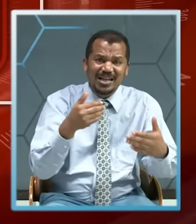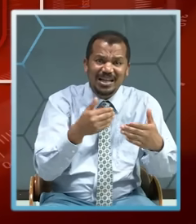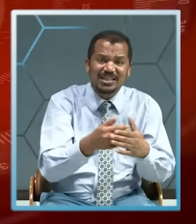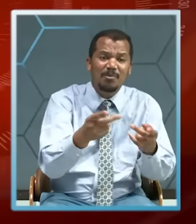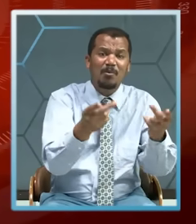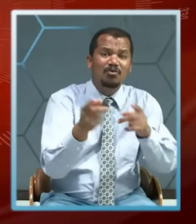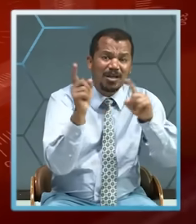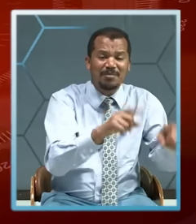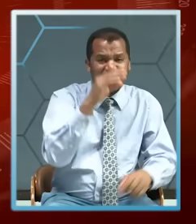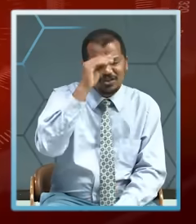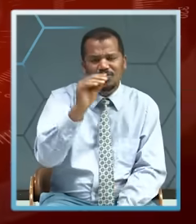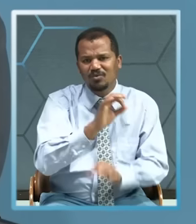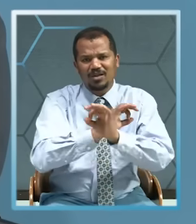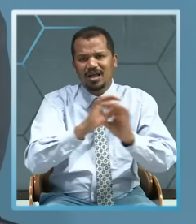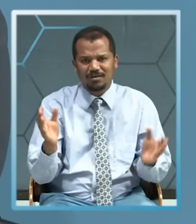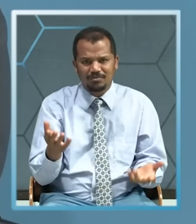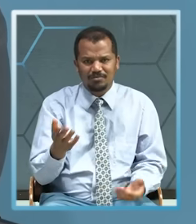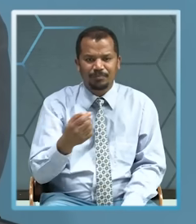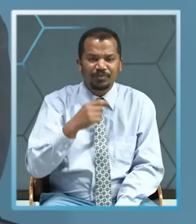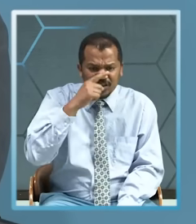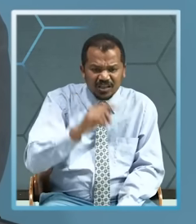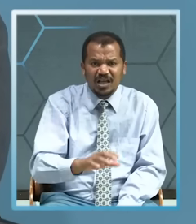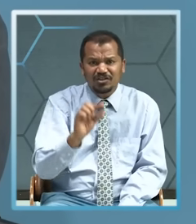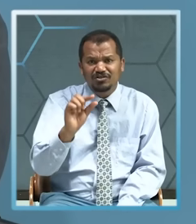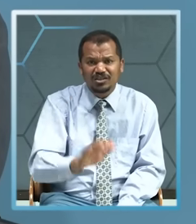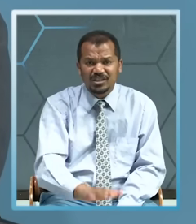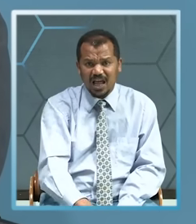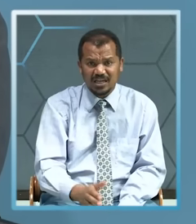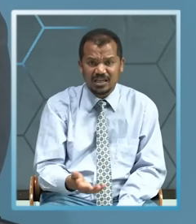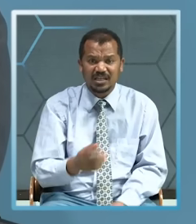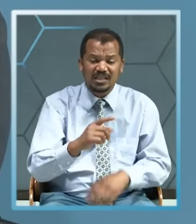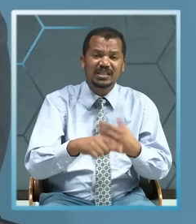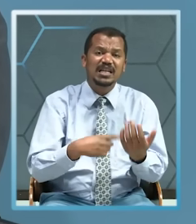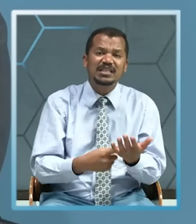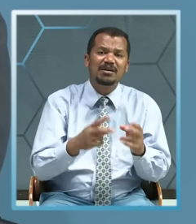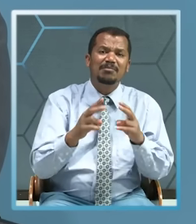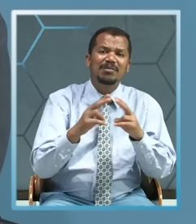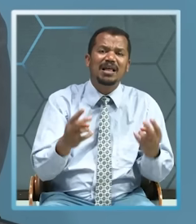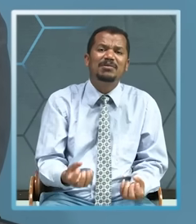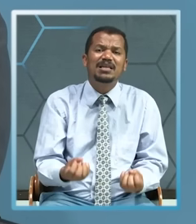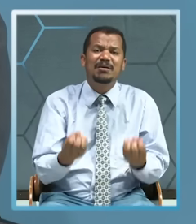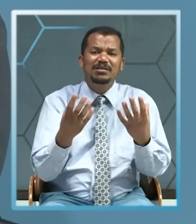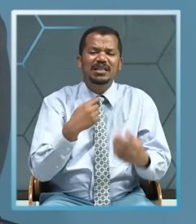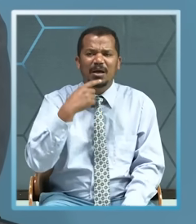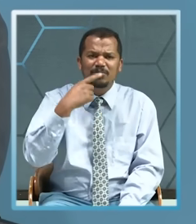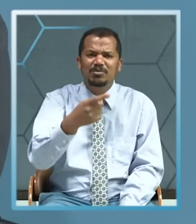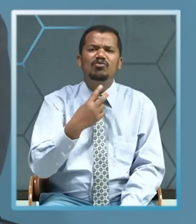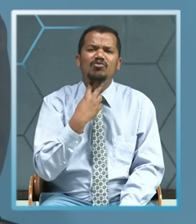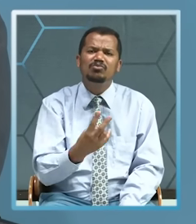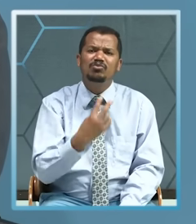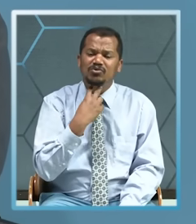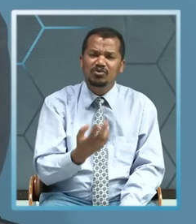የደረሰልኝ ወይ በቦታው የደረሰ ሰው የለም። ህፃን ትንሽ ህፃን ልጅ ስለዚህ በጣም እየበዛ